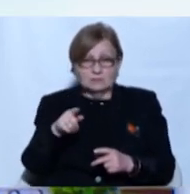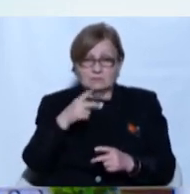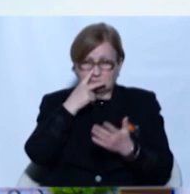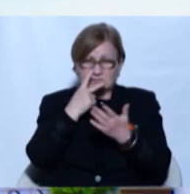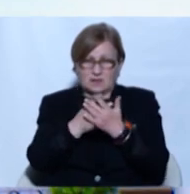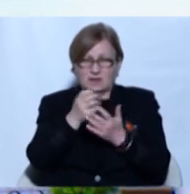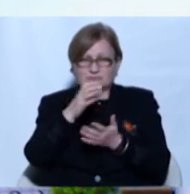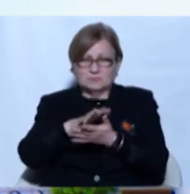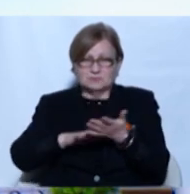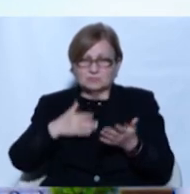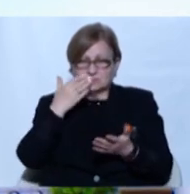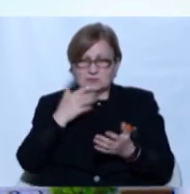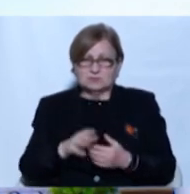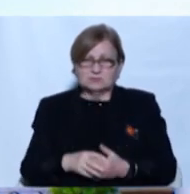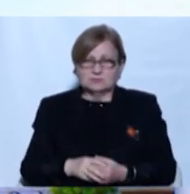ნახავთ